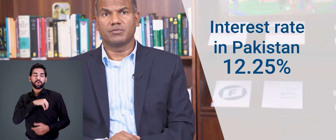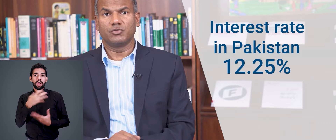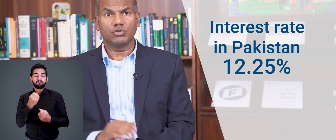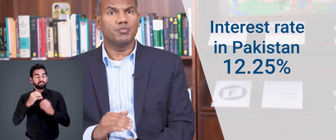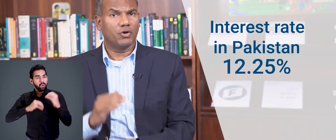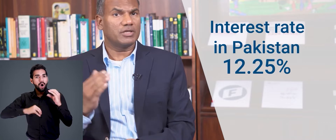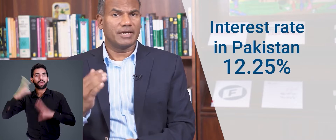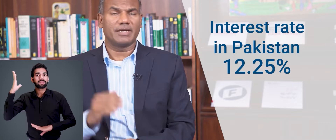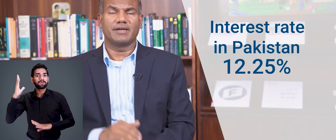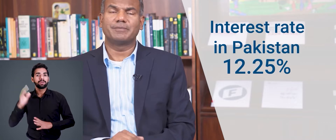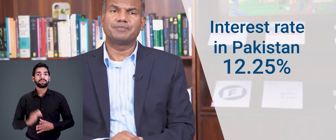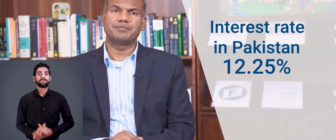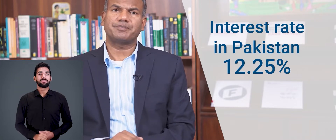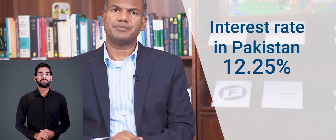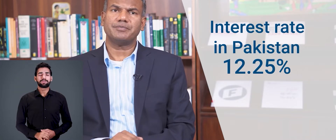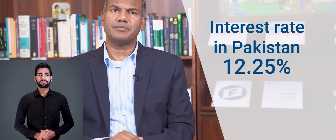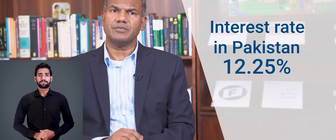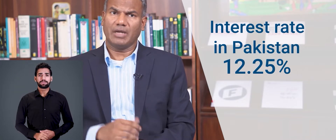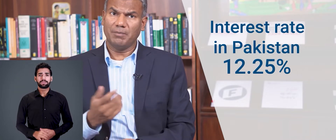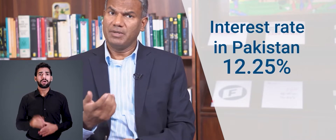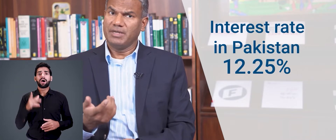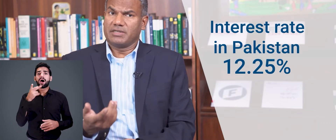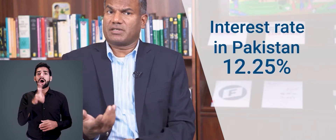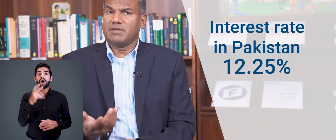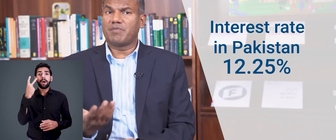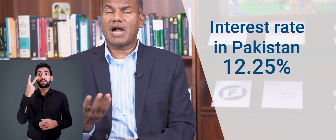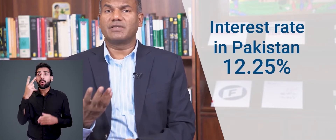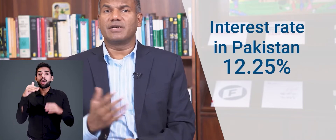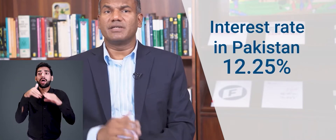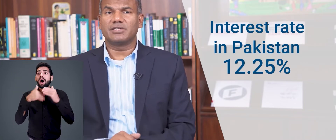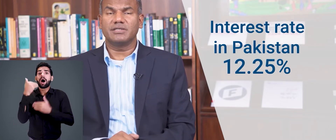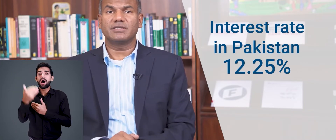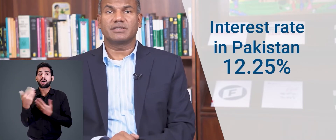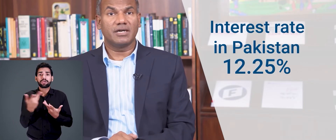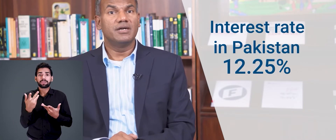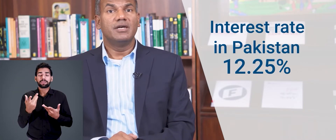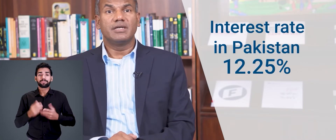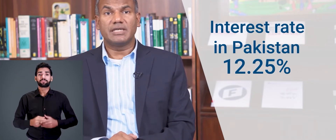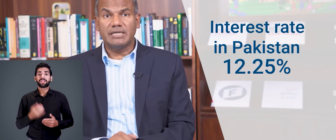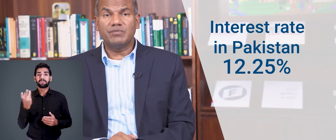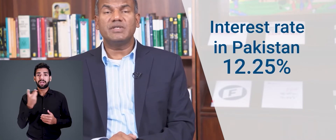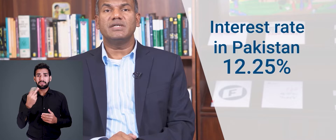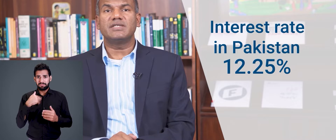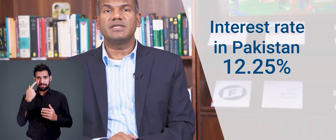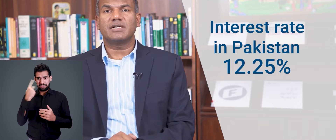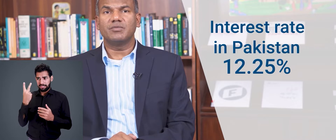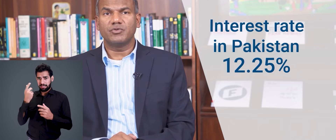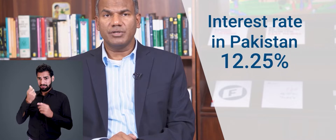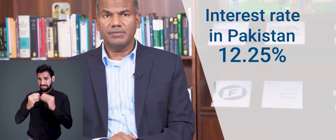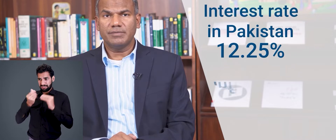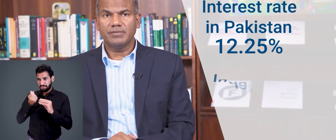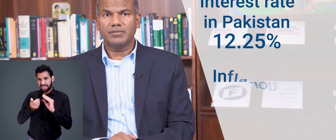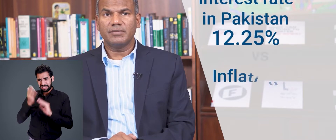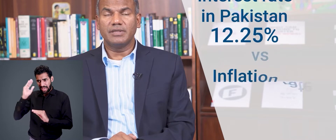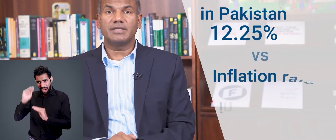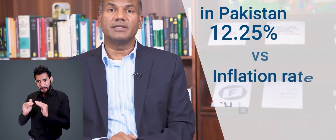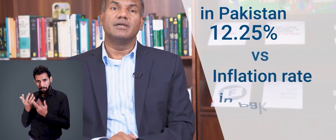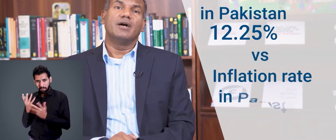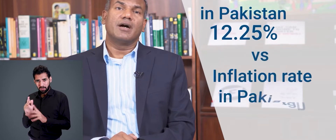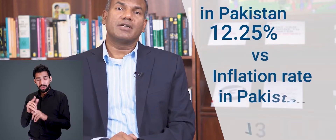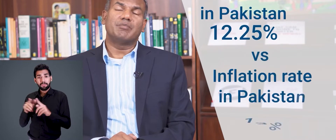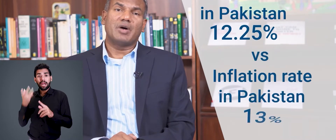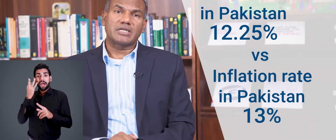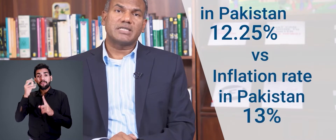12.25% ہے، جو کہ بہت ہائی ہے۔ اب اس کا امپیکٹ دیکھنا چاہیے کہ کیا قیمتیں اس سے کم ہوئیں،